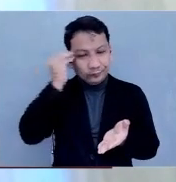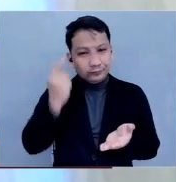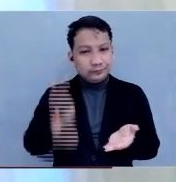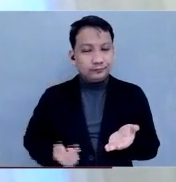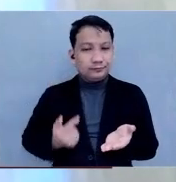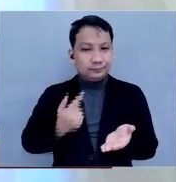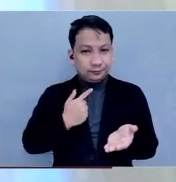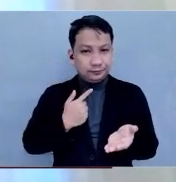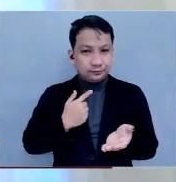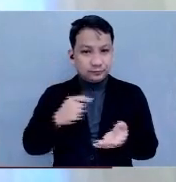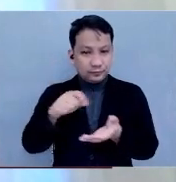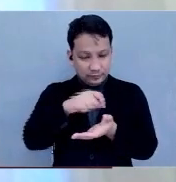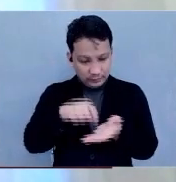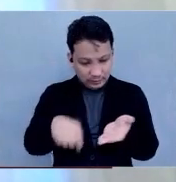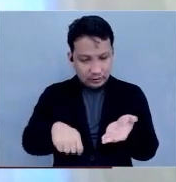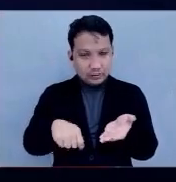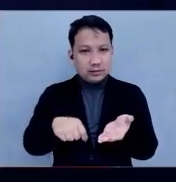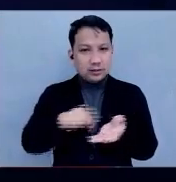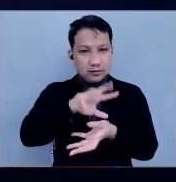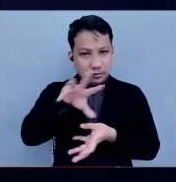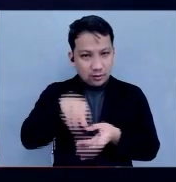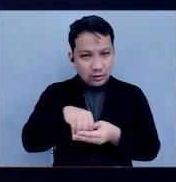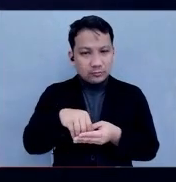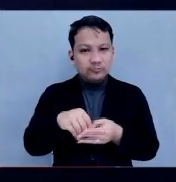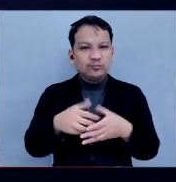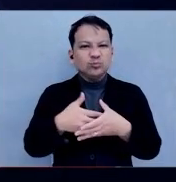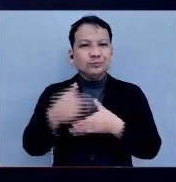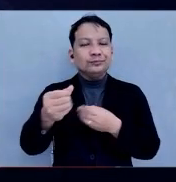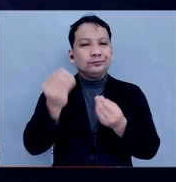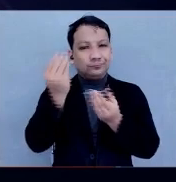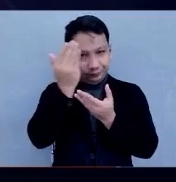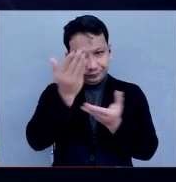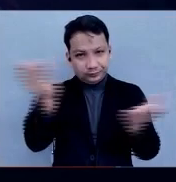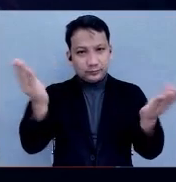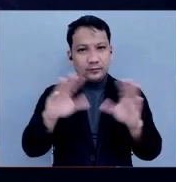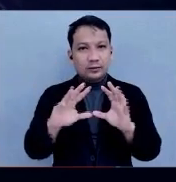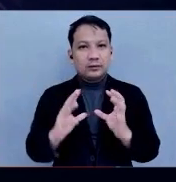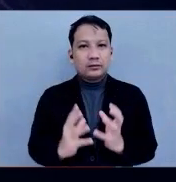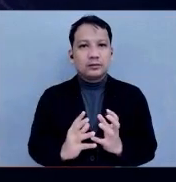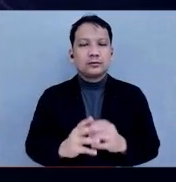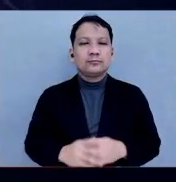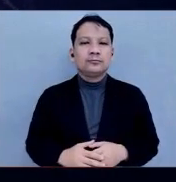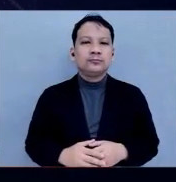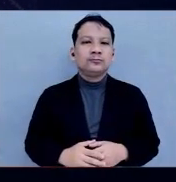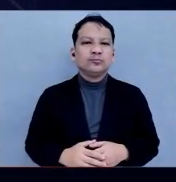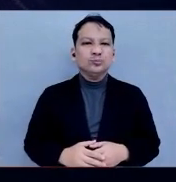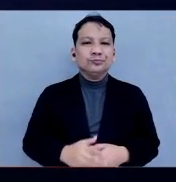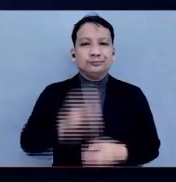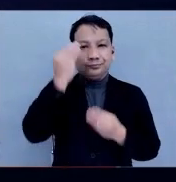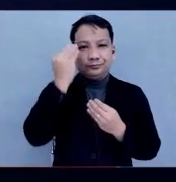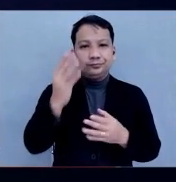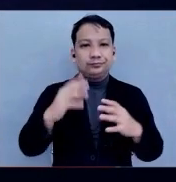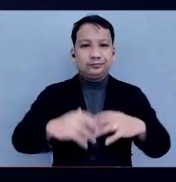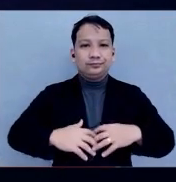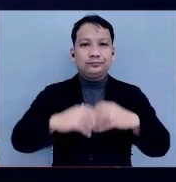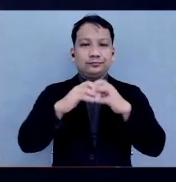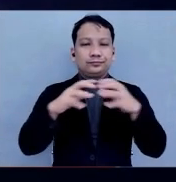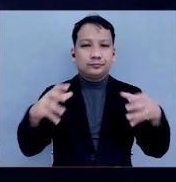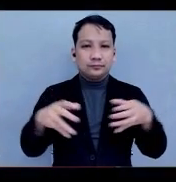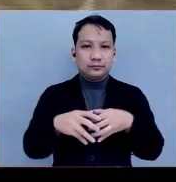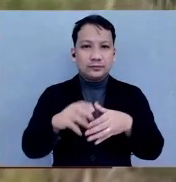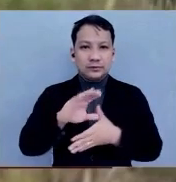least to get it out to the world. Umaasa siyang balang araw ay mabubuo rin ulit ang kanilang